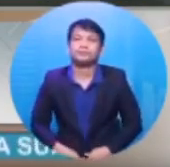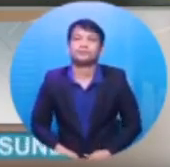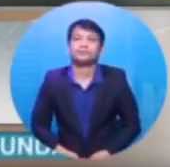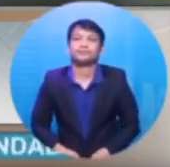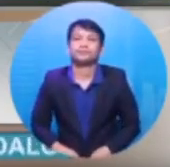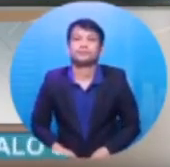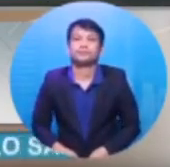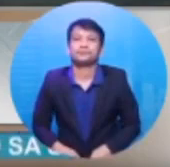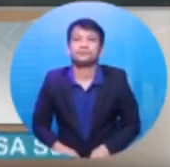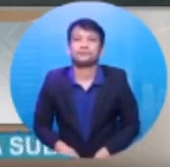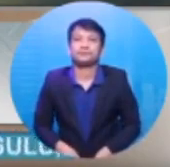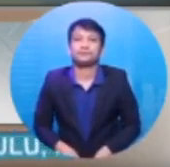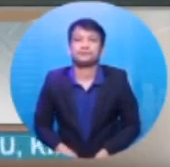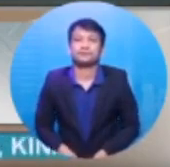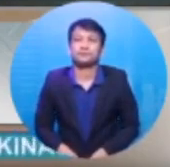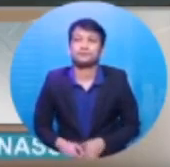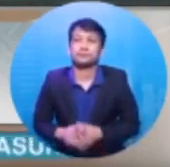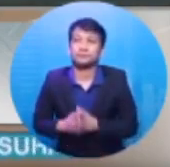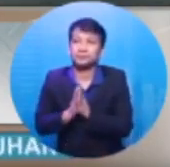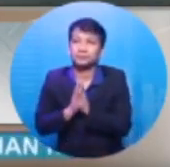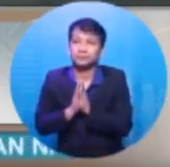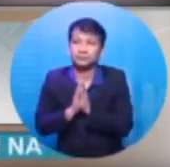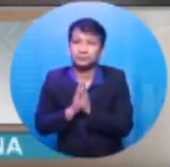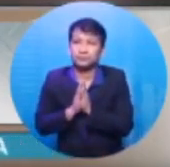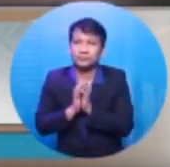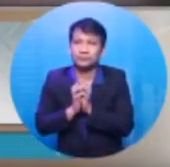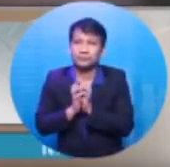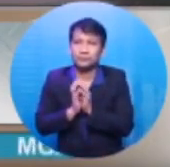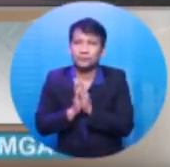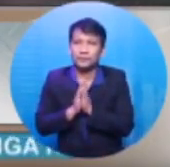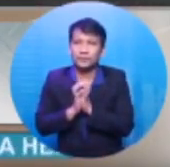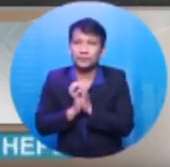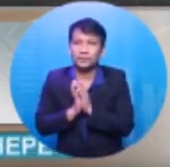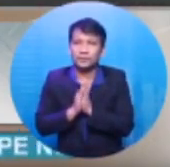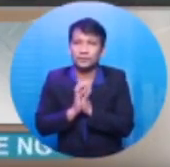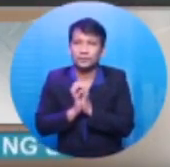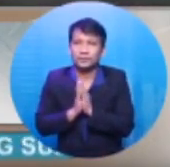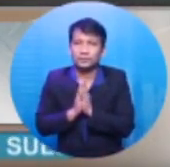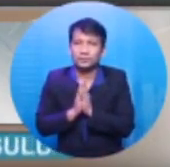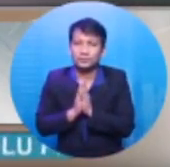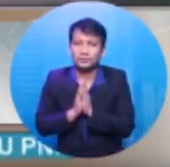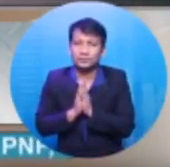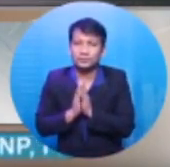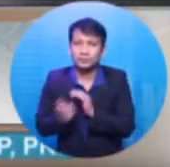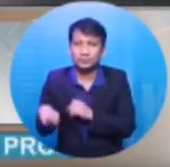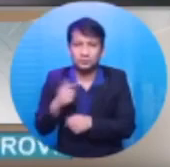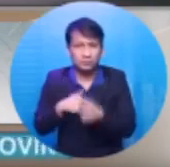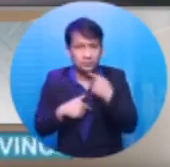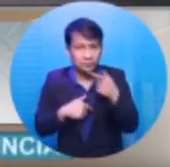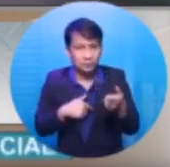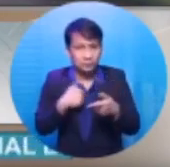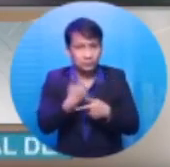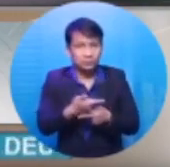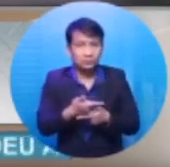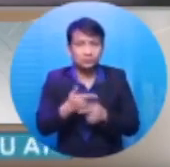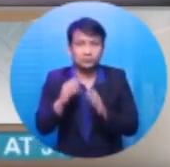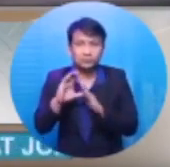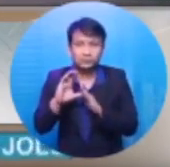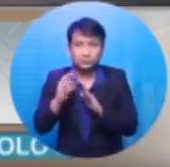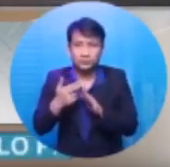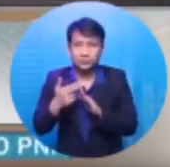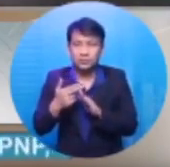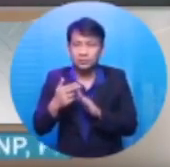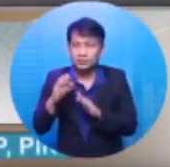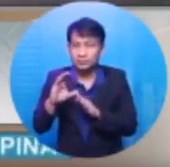Pwede ba, Colonel? Yes, sir. Dahil actually, yung what we ring mask kasi, sir, is may city ordinance po kami dyan. Opo. City ordinance 907.